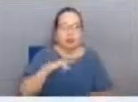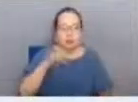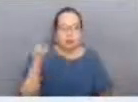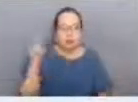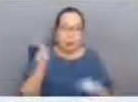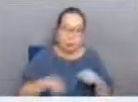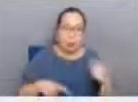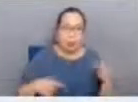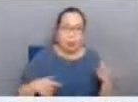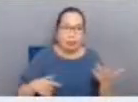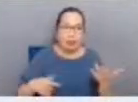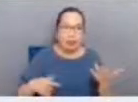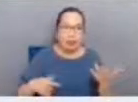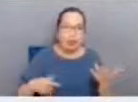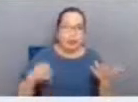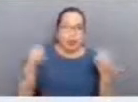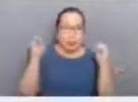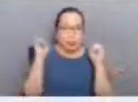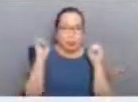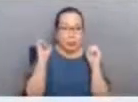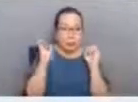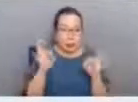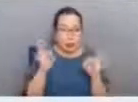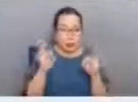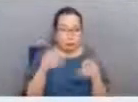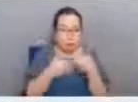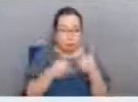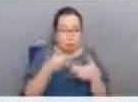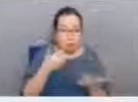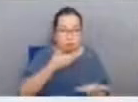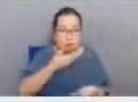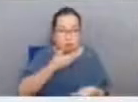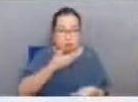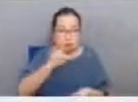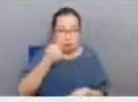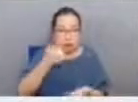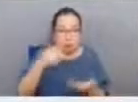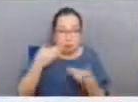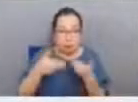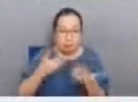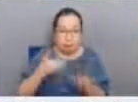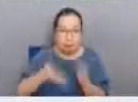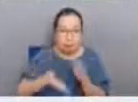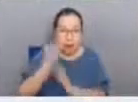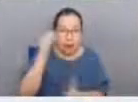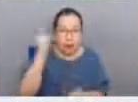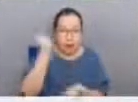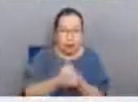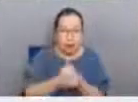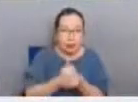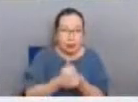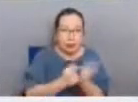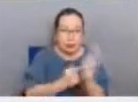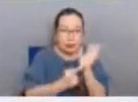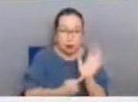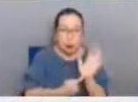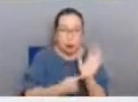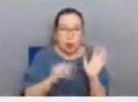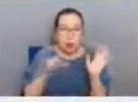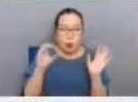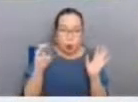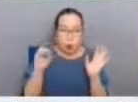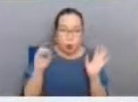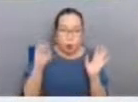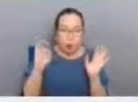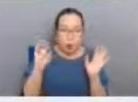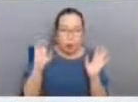mga gusto pong umaalis, meron po tayong mga online services sa POA. Hindi na po kayo kinakailangan pumunta po sa POA para